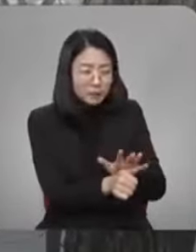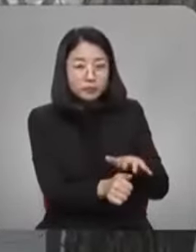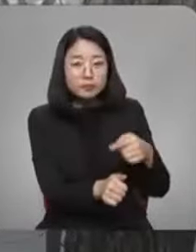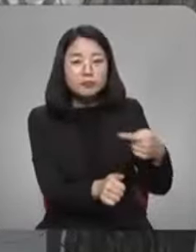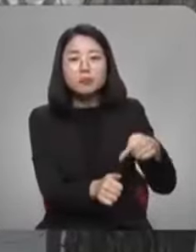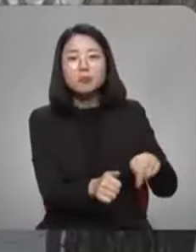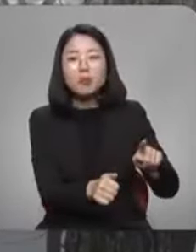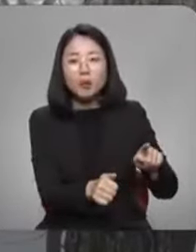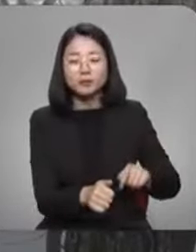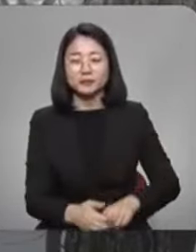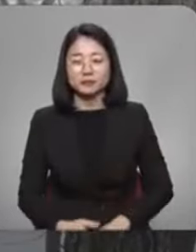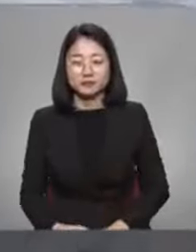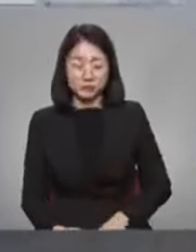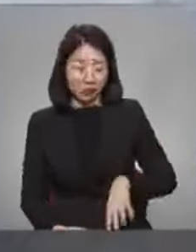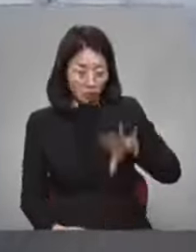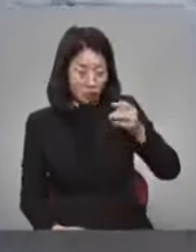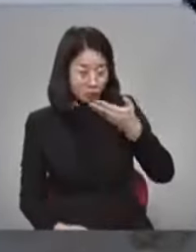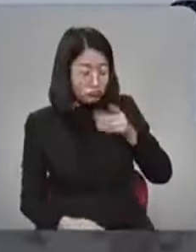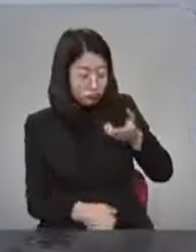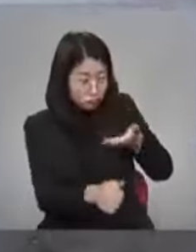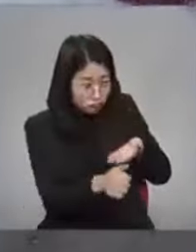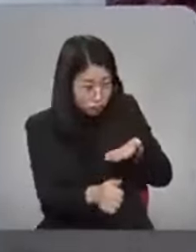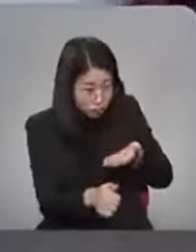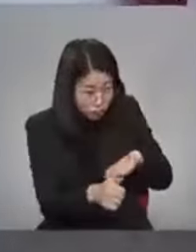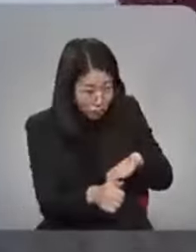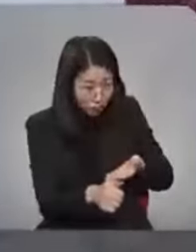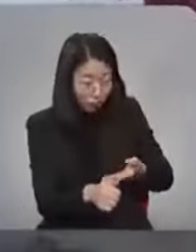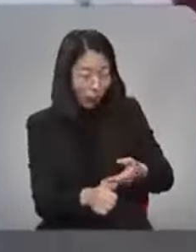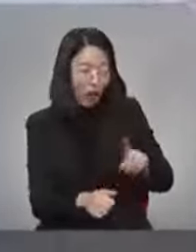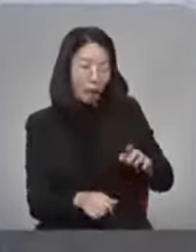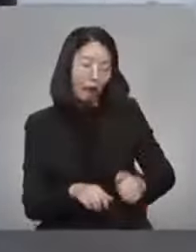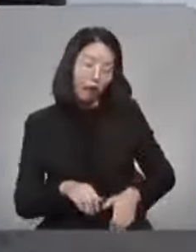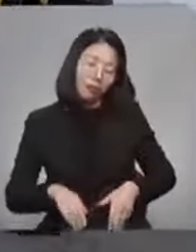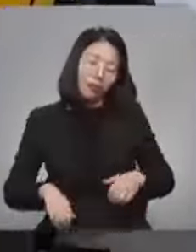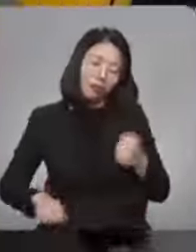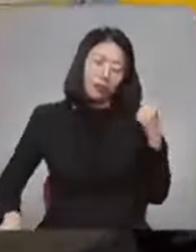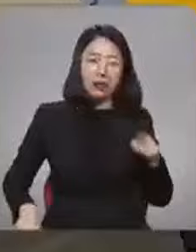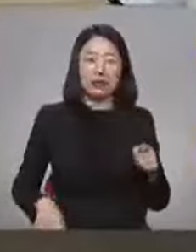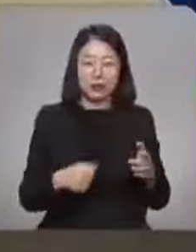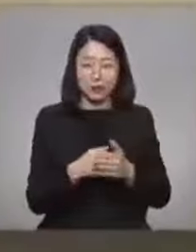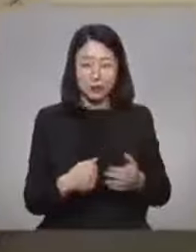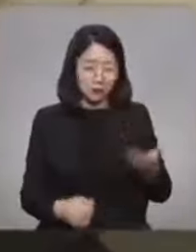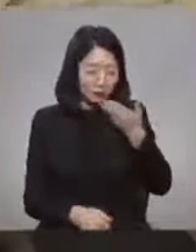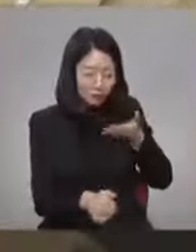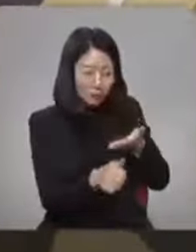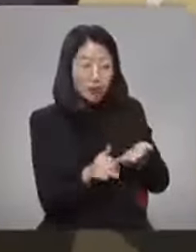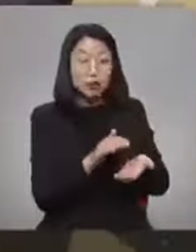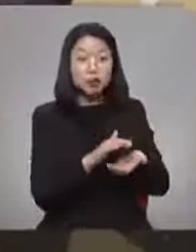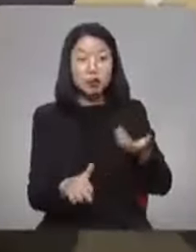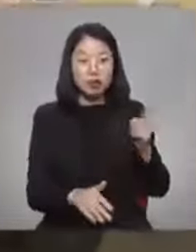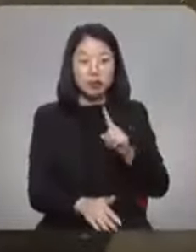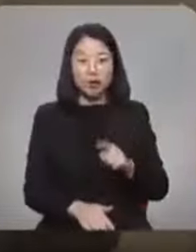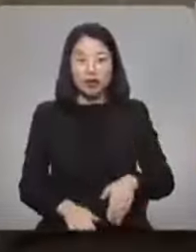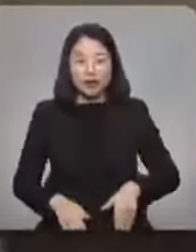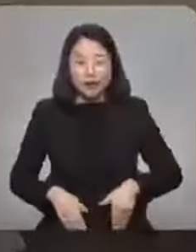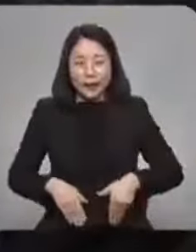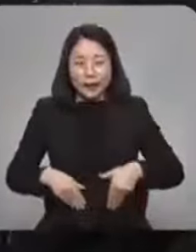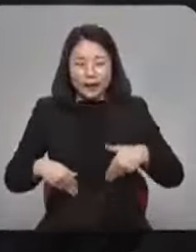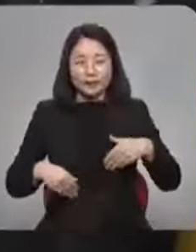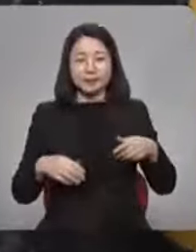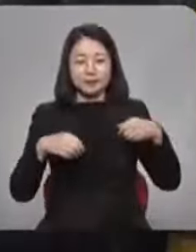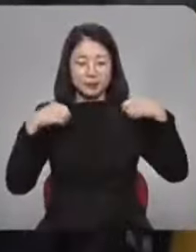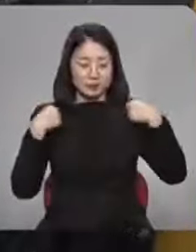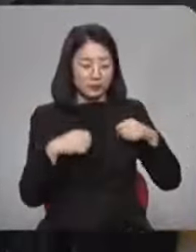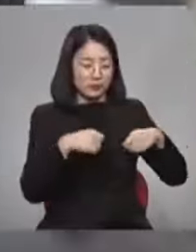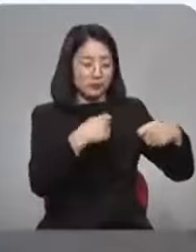말합니다. 곧바로 먹이나 물을 먹을 수 없을 정도로 기력이 다한 상태이기 때문에 먹이를 주기보다 먼저 체온을